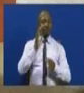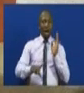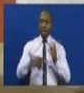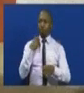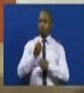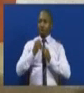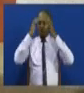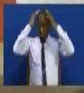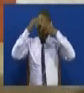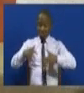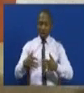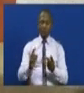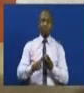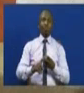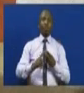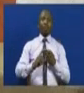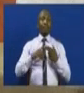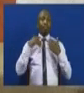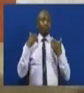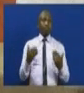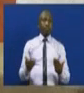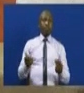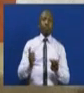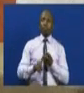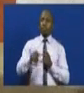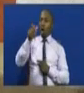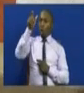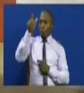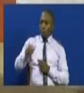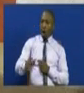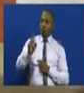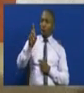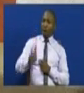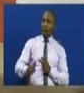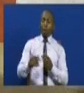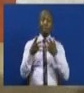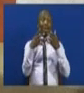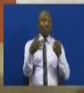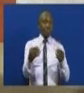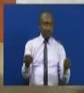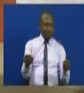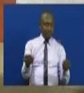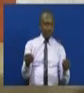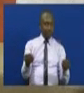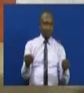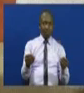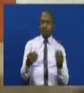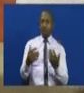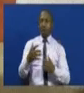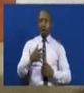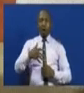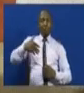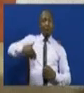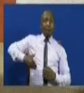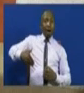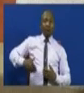haipaswi kufanyiwa. Sasa hata kwa wale ambao wameathirika na mapafu